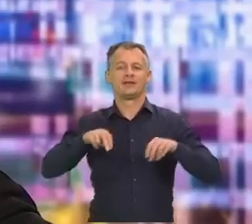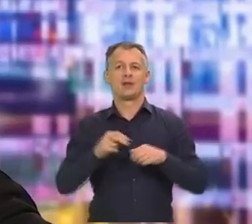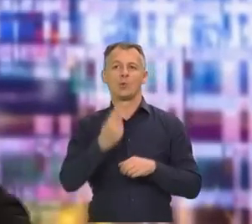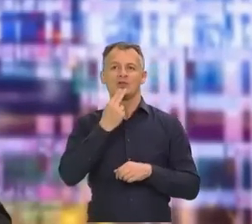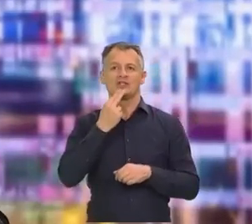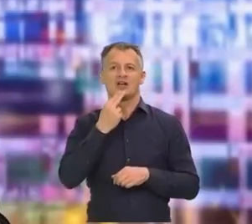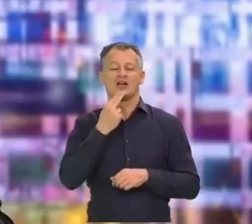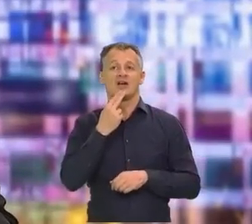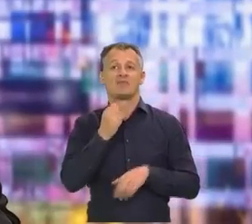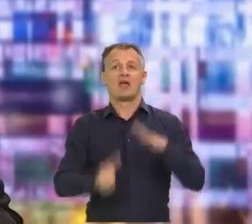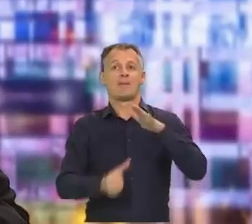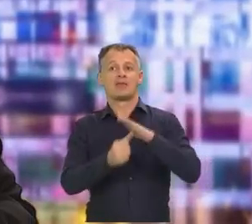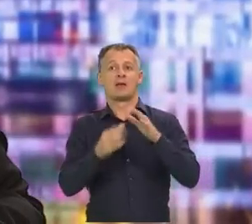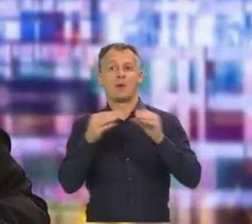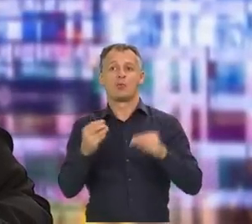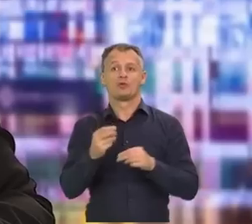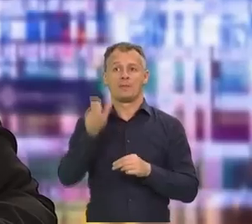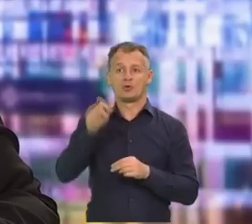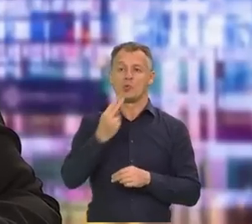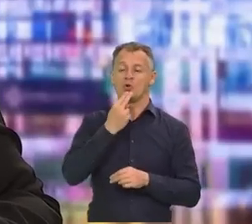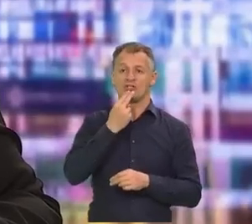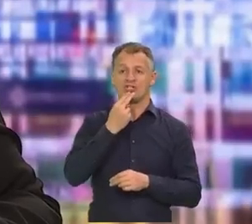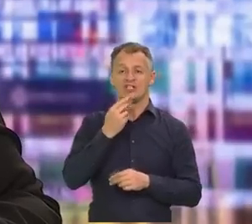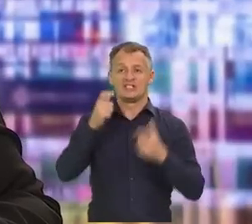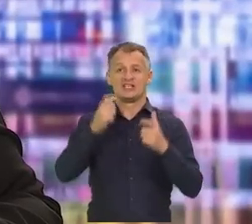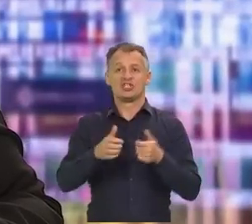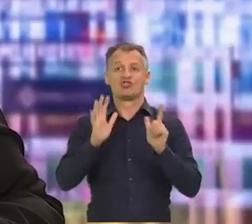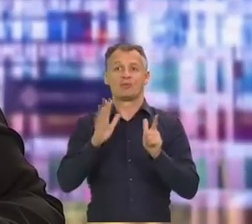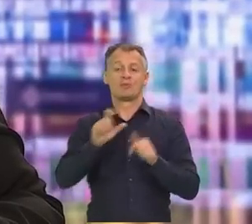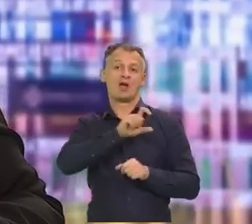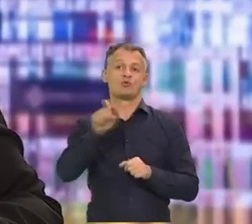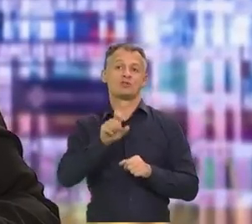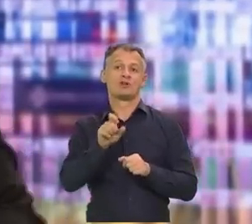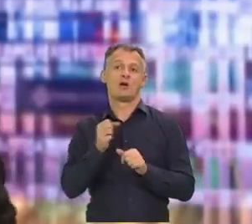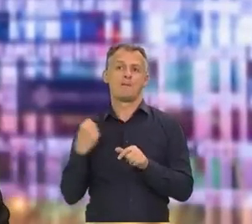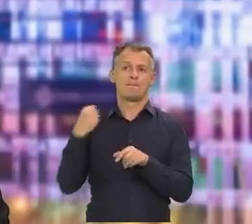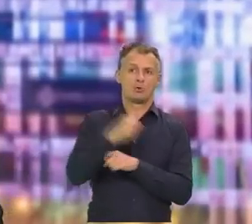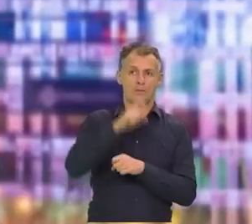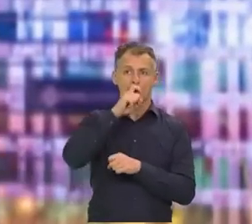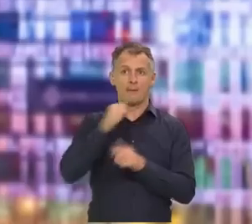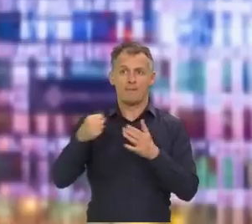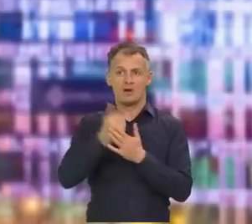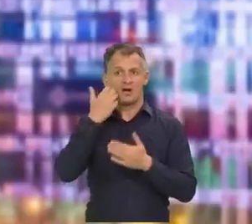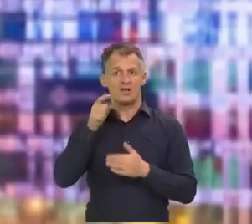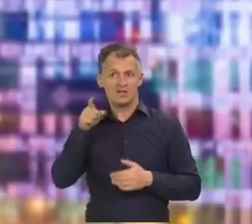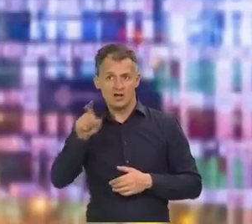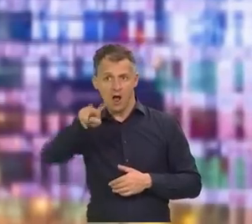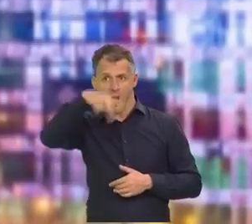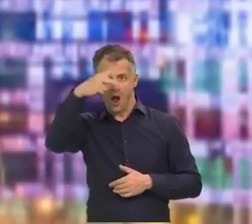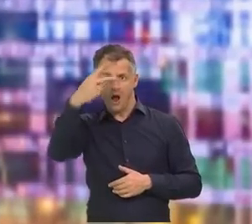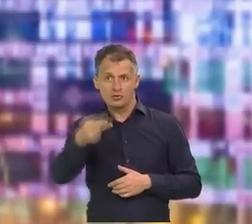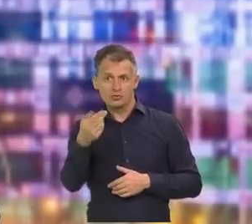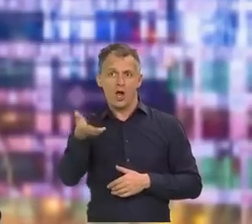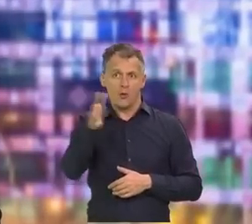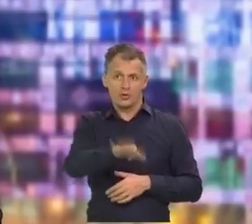proporții la Poliția Capitalei. Mai mulți agenți de la secția 17 sunt acuzați că ar fi bătut un bărbat până la moarte, după ce acesta a fost